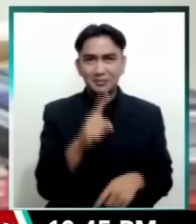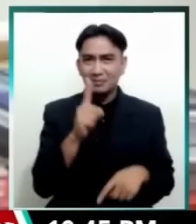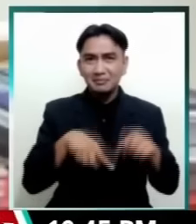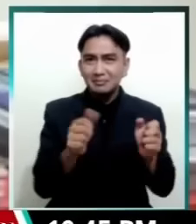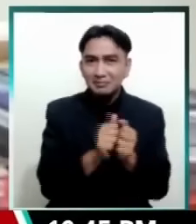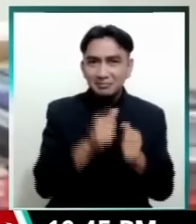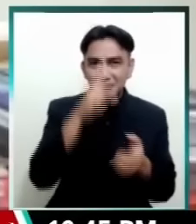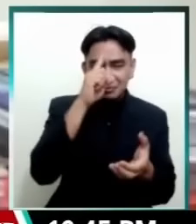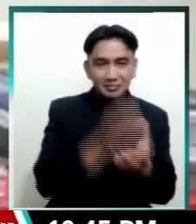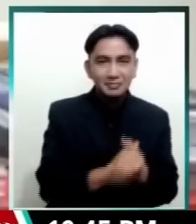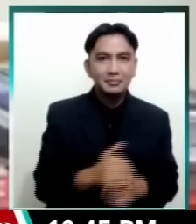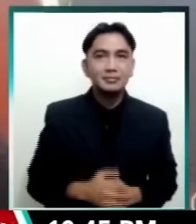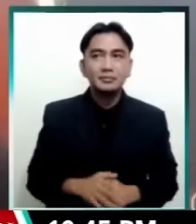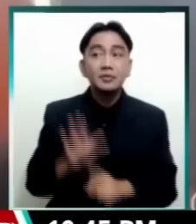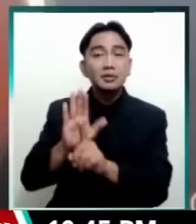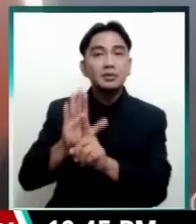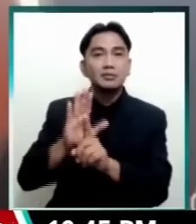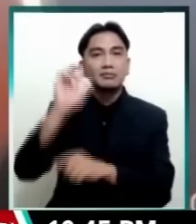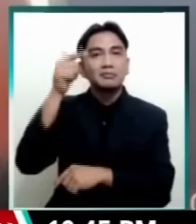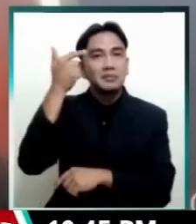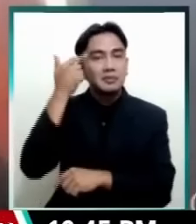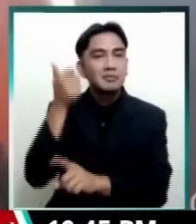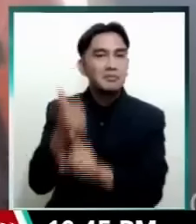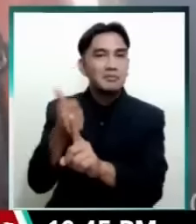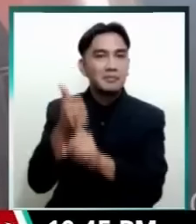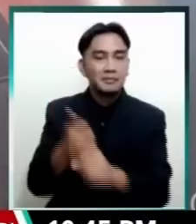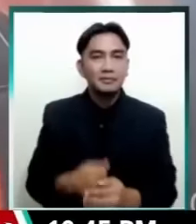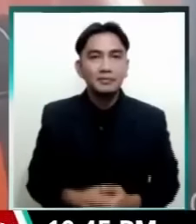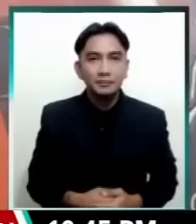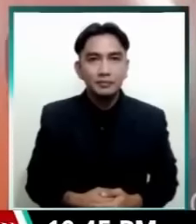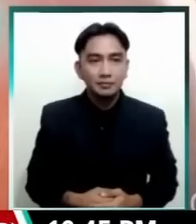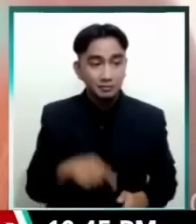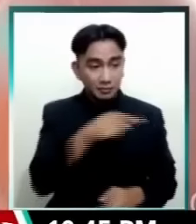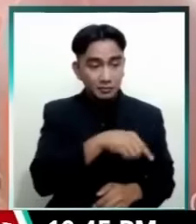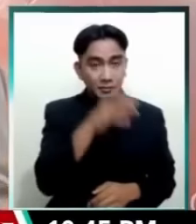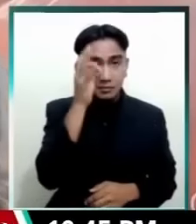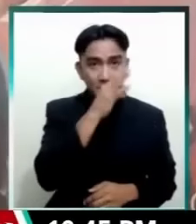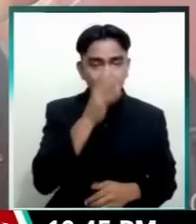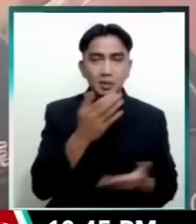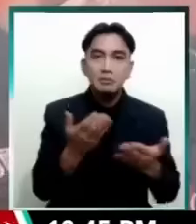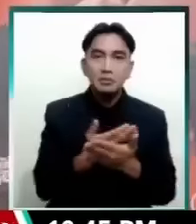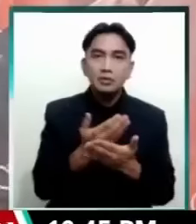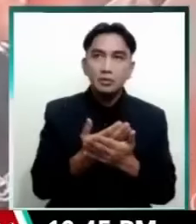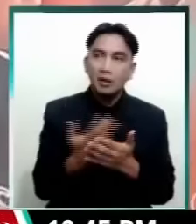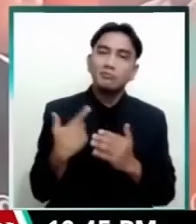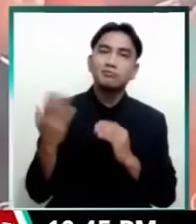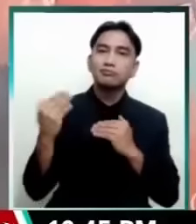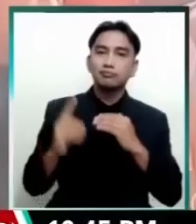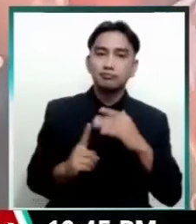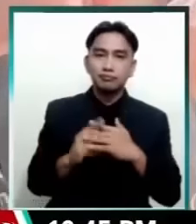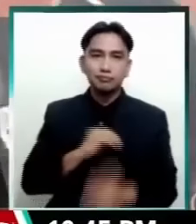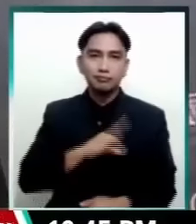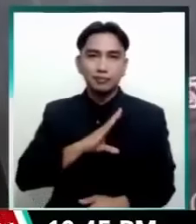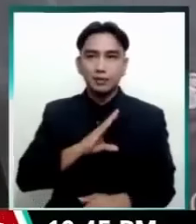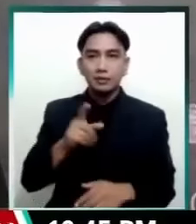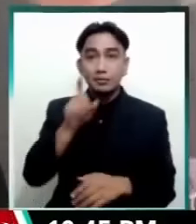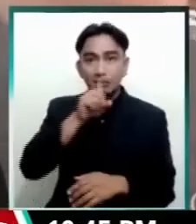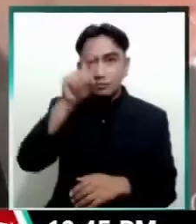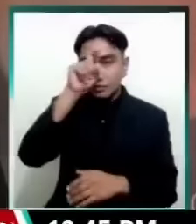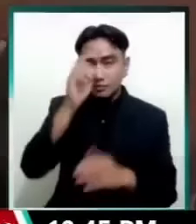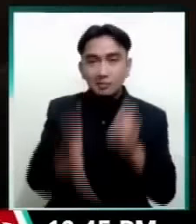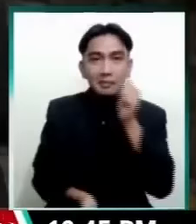Palestinian government which makes an appeal. Di tulad ng mga naiwan sa Gaza, panibagong pag-asa ang natamo ng mga nakatawid na sa Egypt. Pero kailangan maghiwalay ng